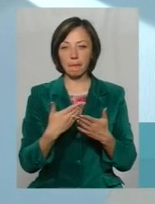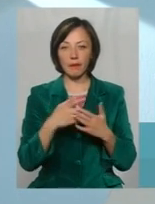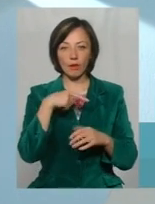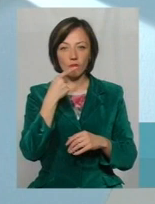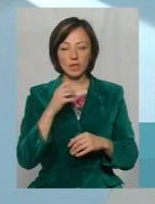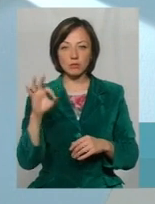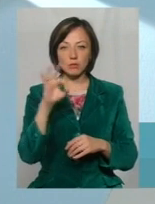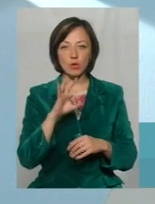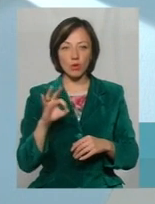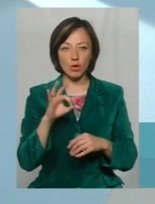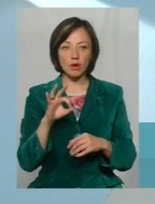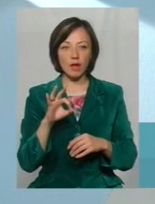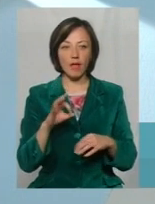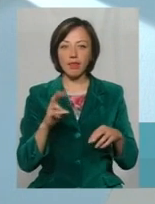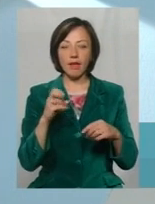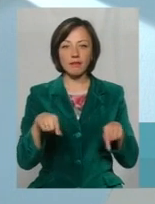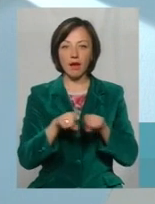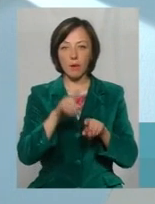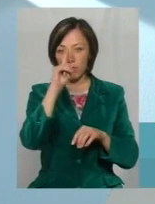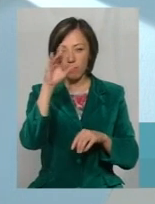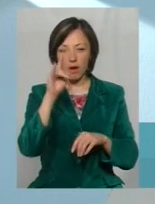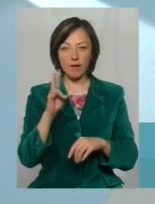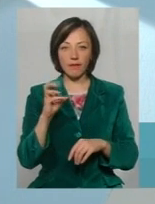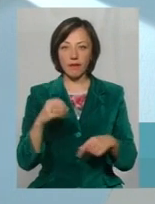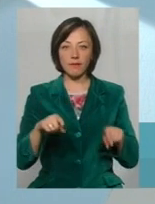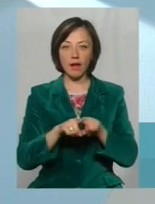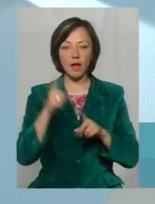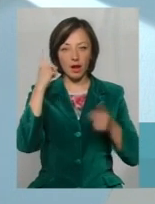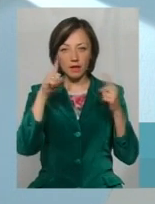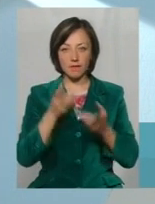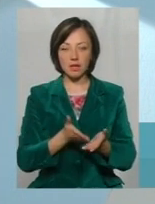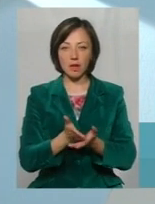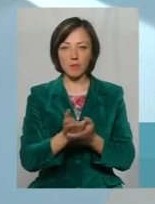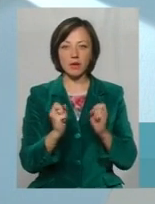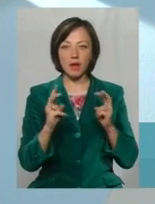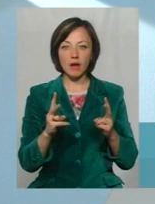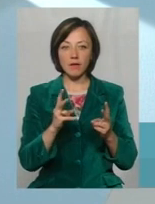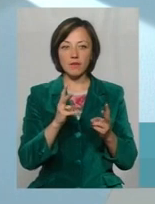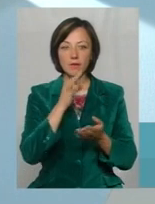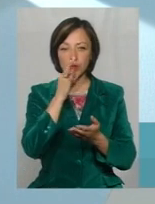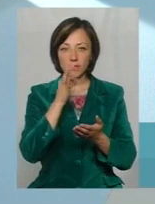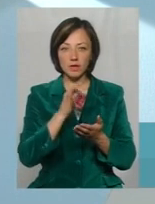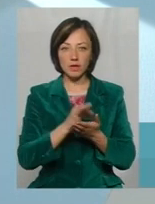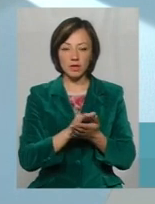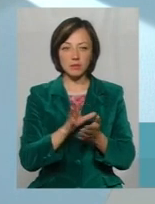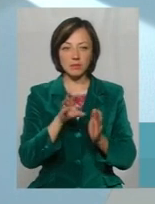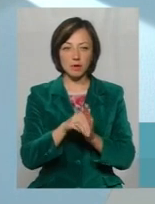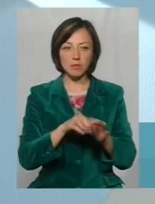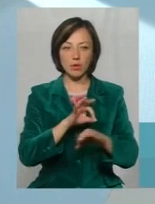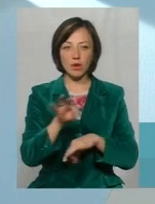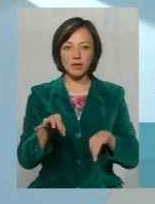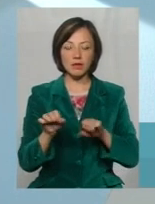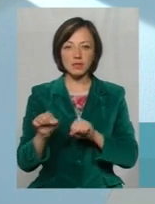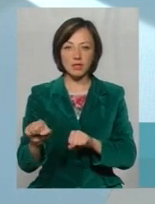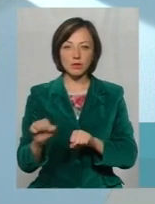про, можливо, не такі популярні і не такі креативні напрямки, як відповідальне місто, де представлені проекти на